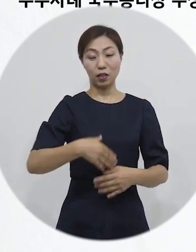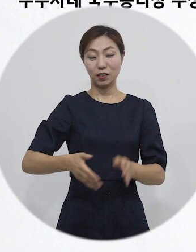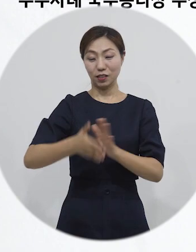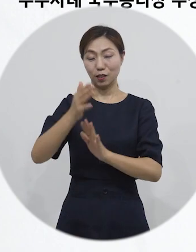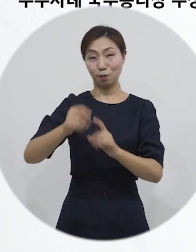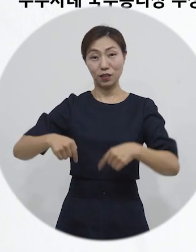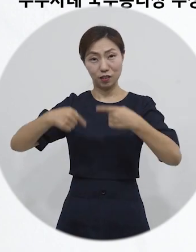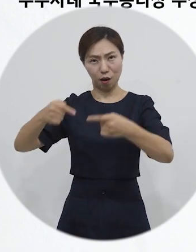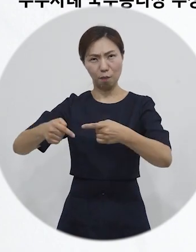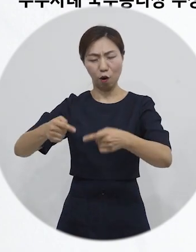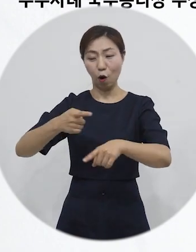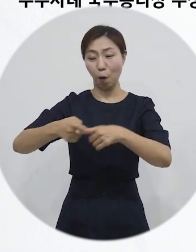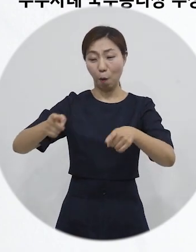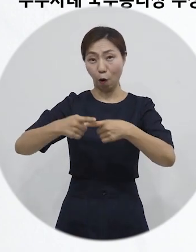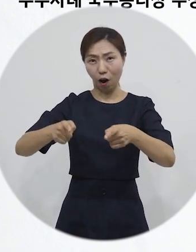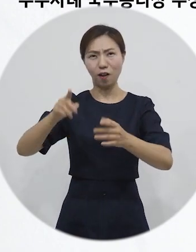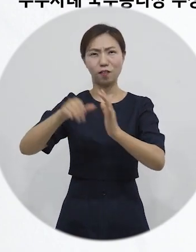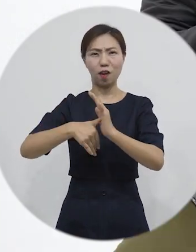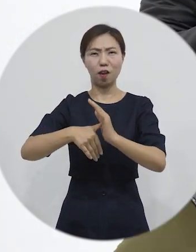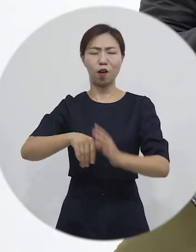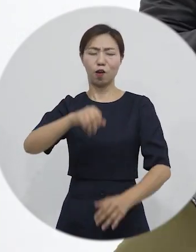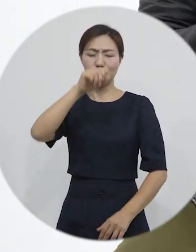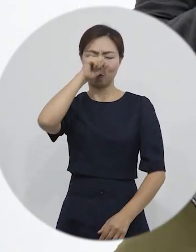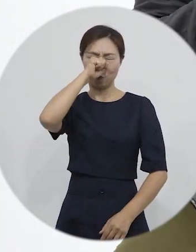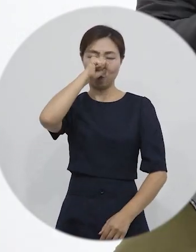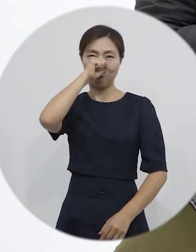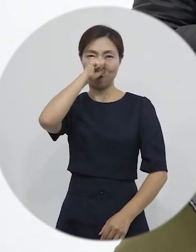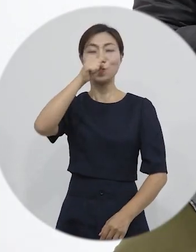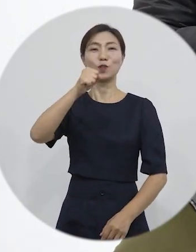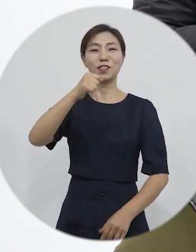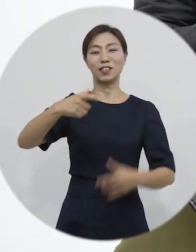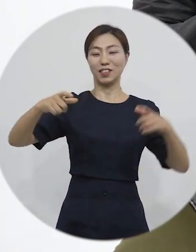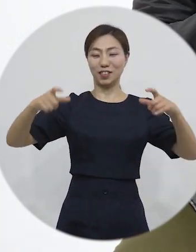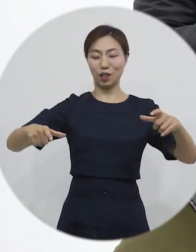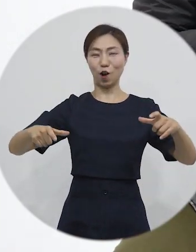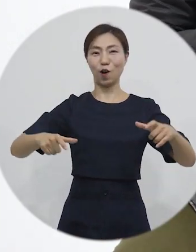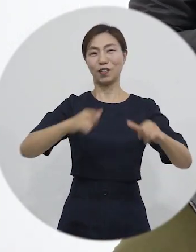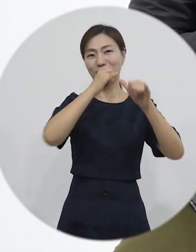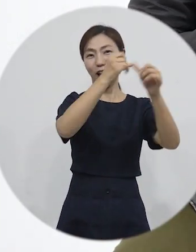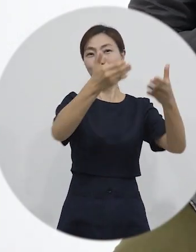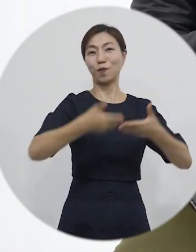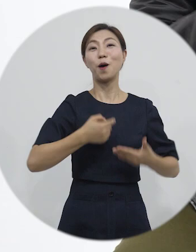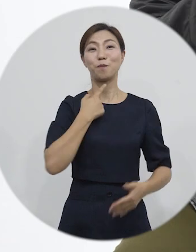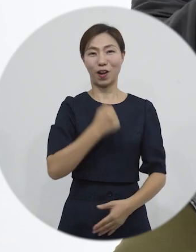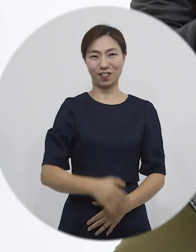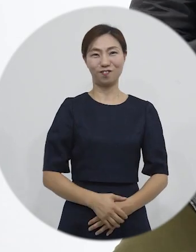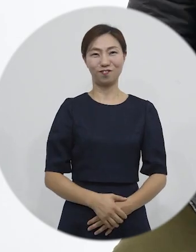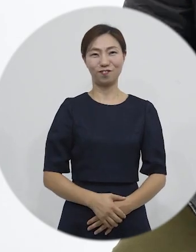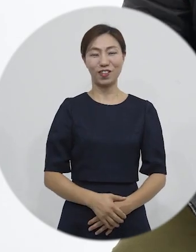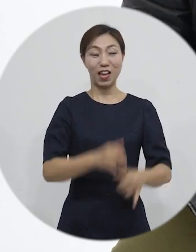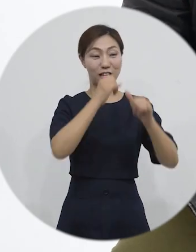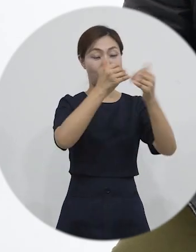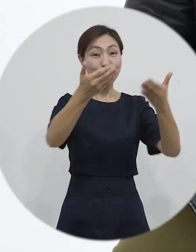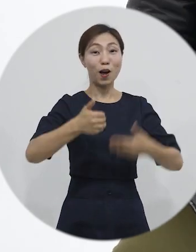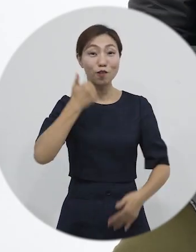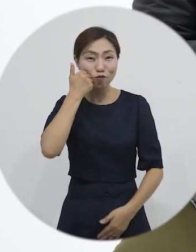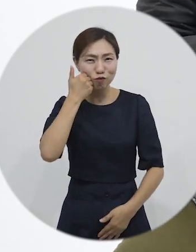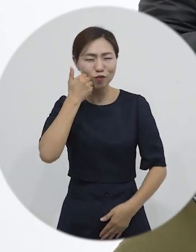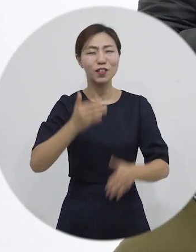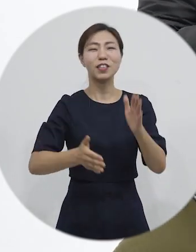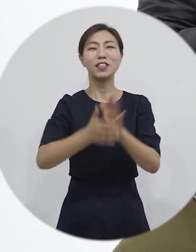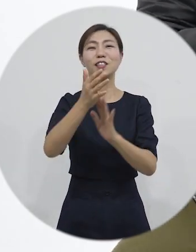관련돼서 우수자치단체로 선정이 되기도 했습니다. 맞습니다. 이렇게 상을 받은 건 바로 여러분들이죠. 예.